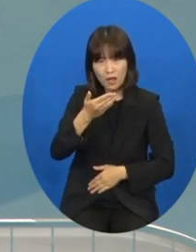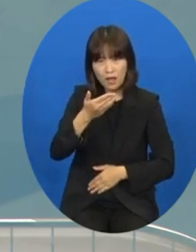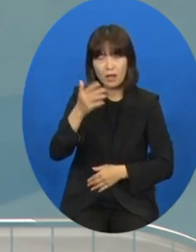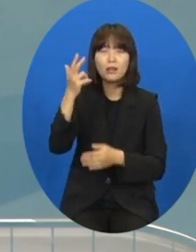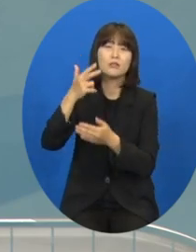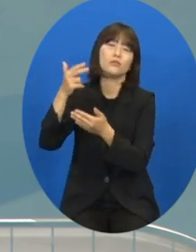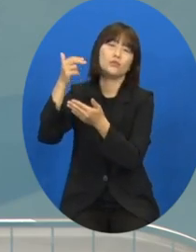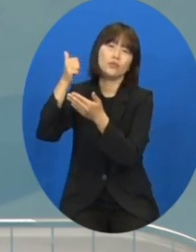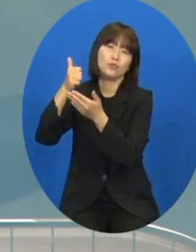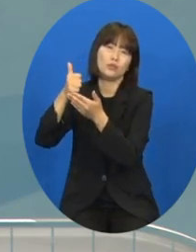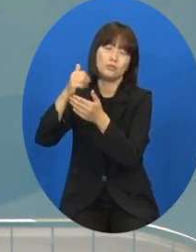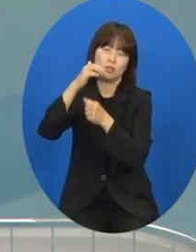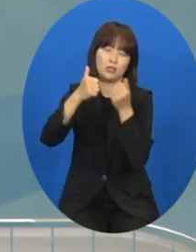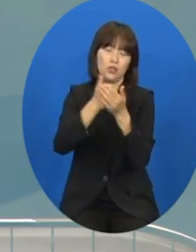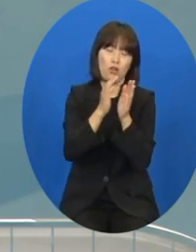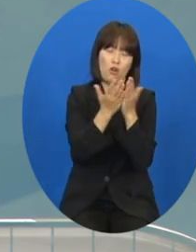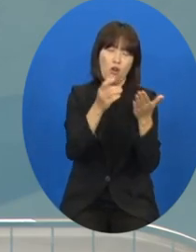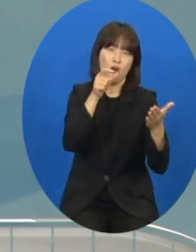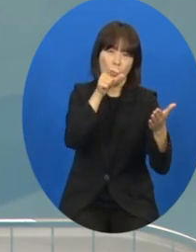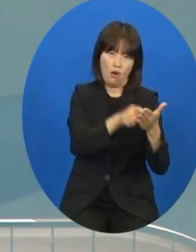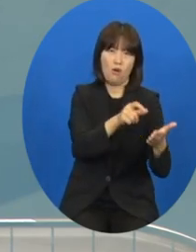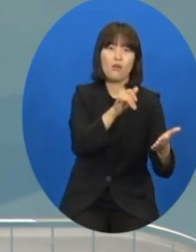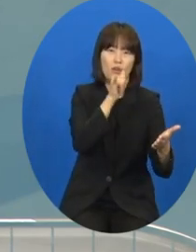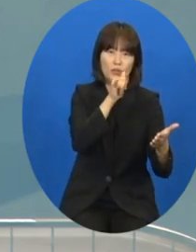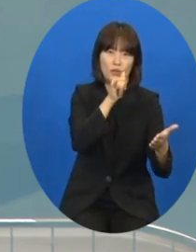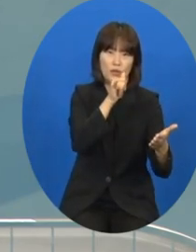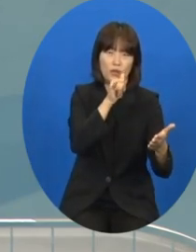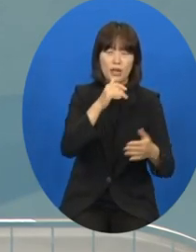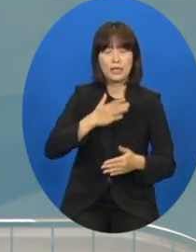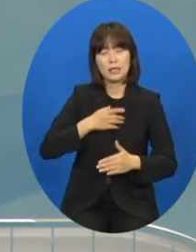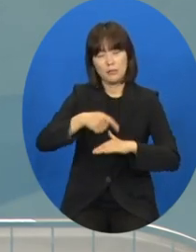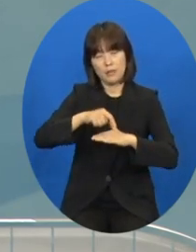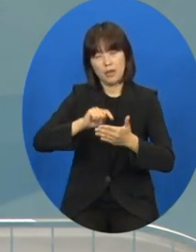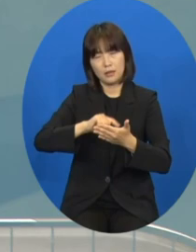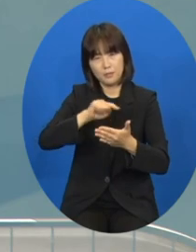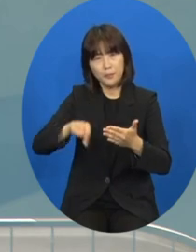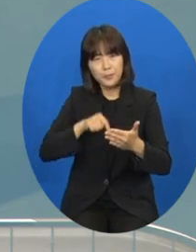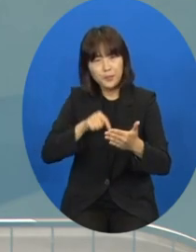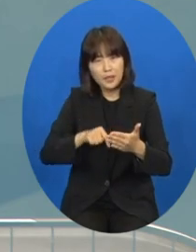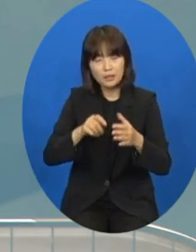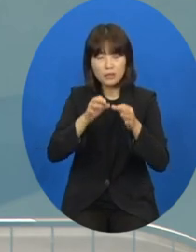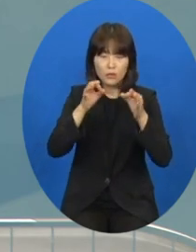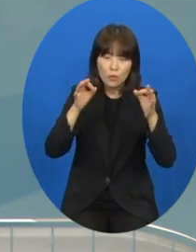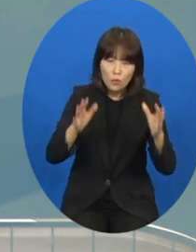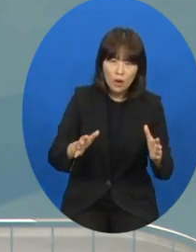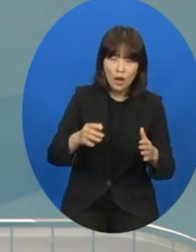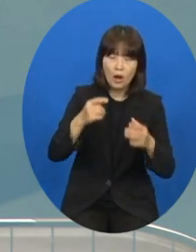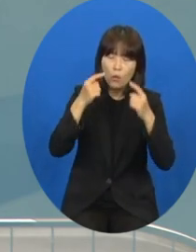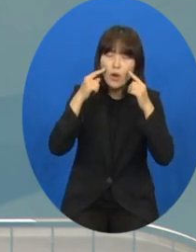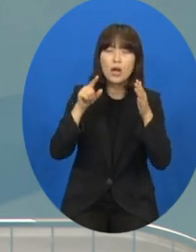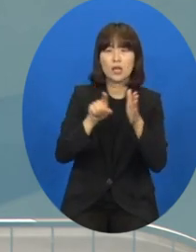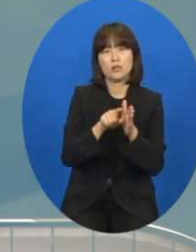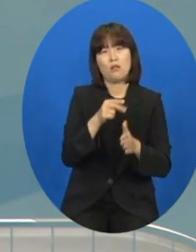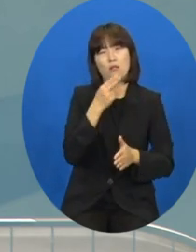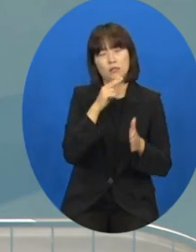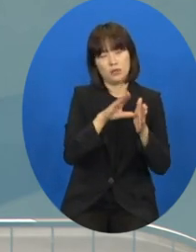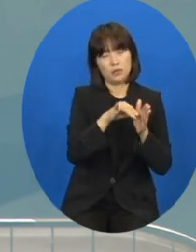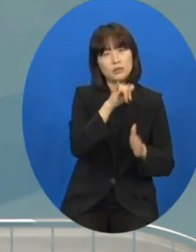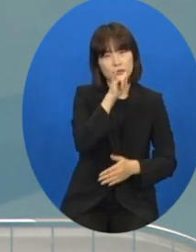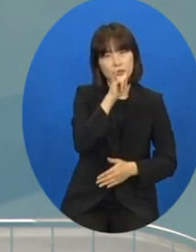주님이 성경에 말씀하셨어요. 제 마음속에는 그동안에 확신이 없었던 때가